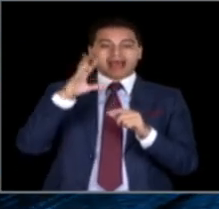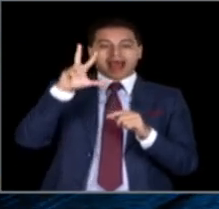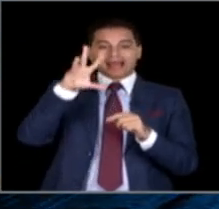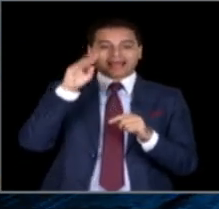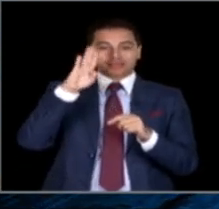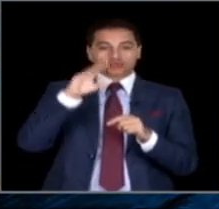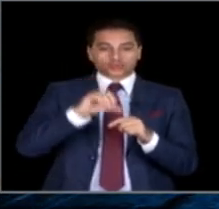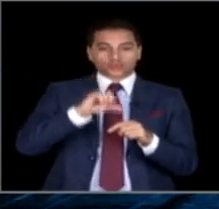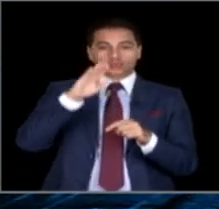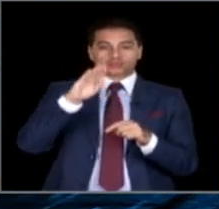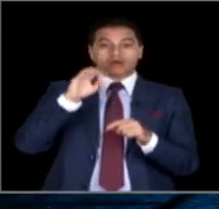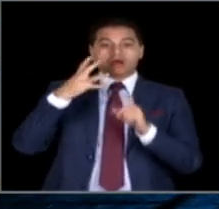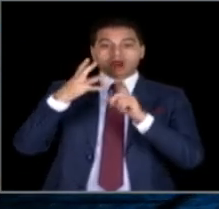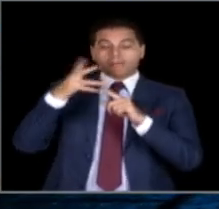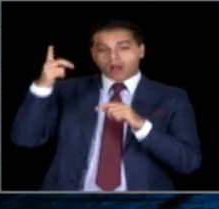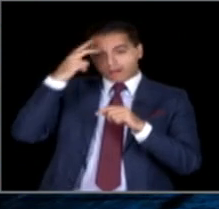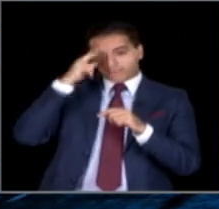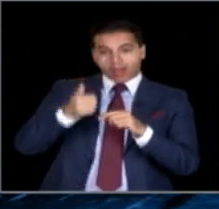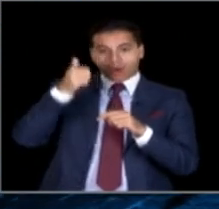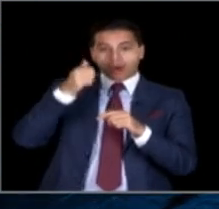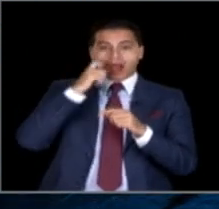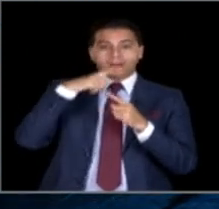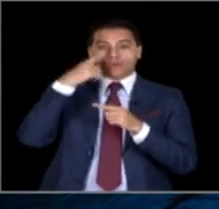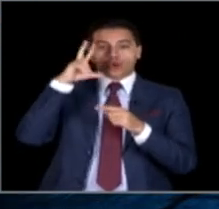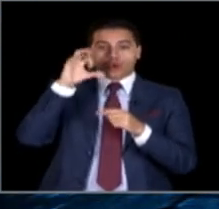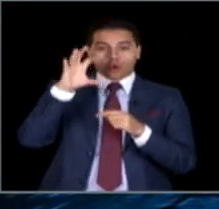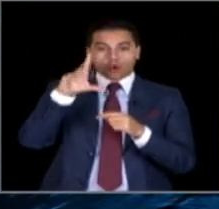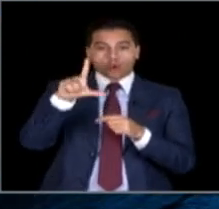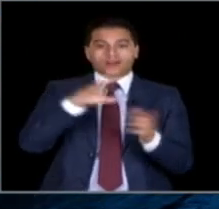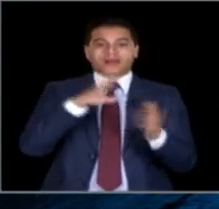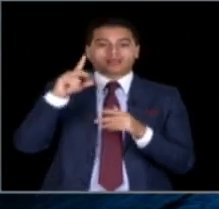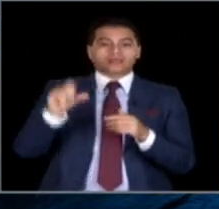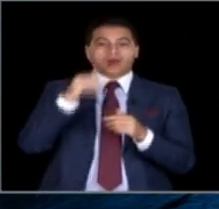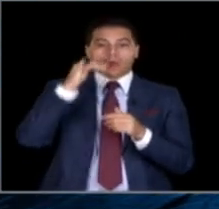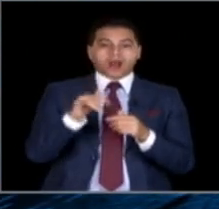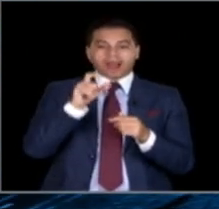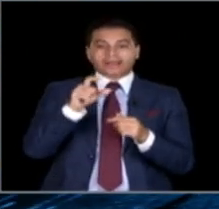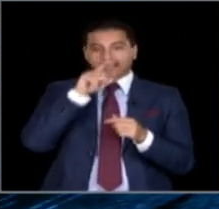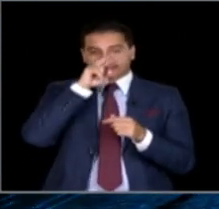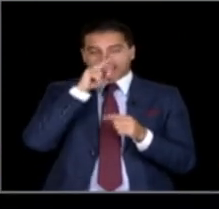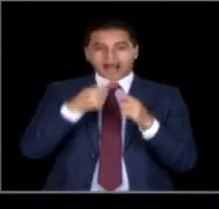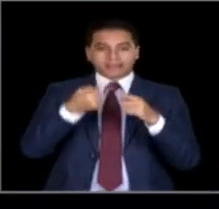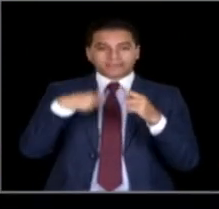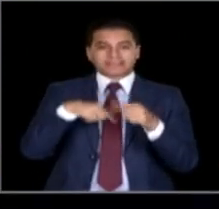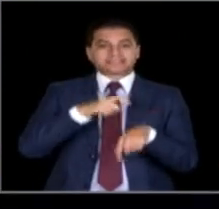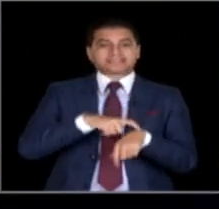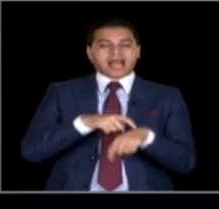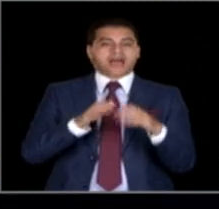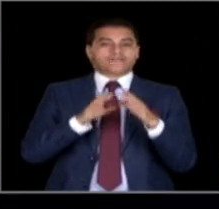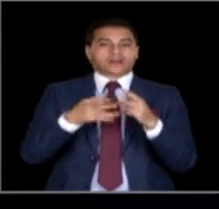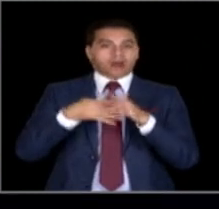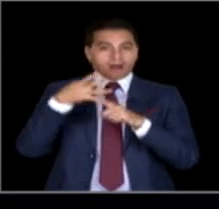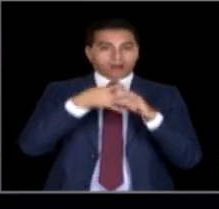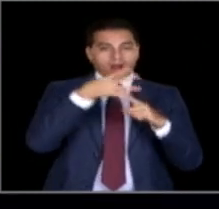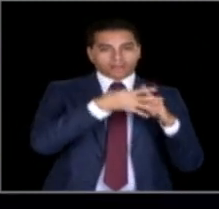والأخيرة: أبو الهول، الطواحين، التعالب، وفريق الساعة. النهاردة عندنا